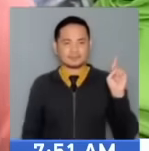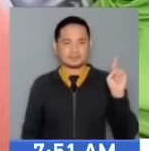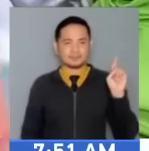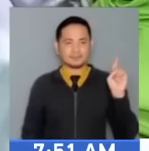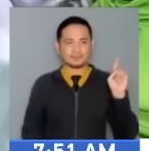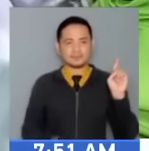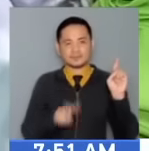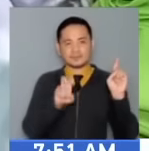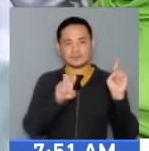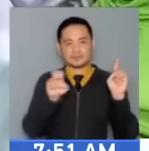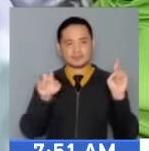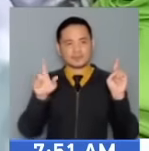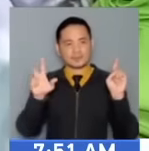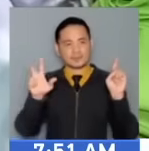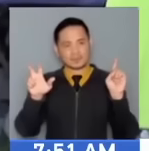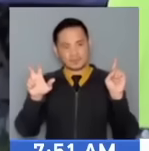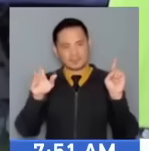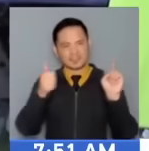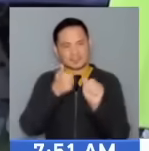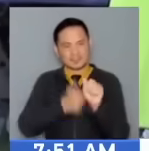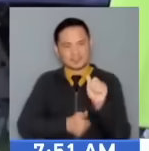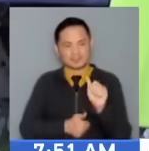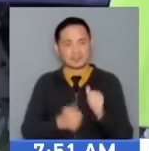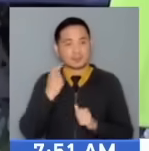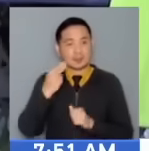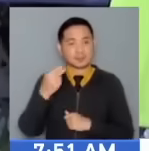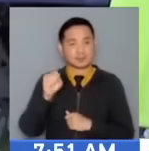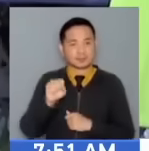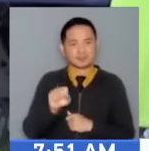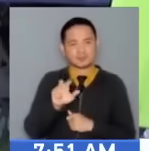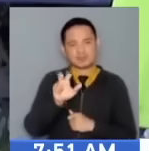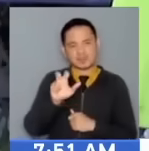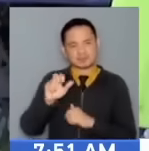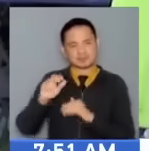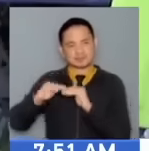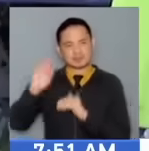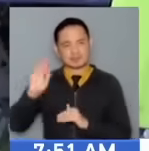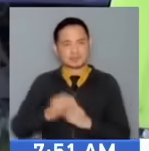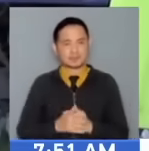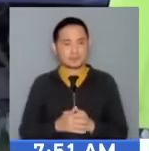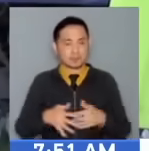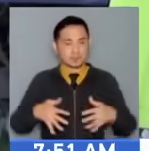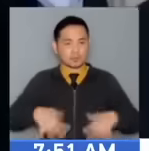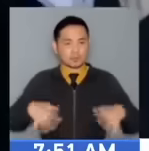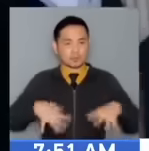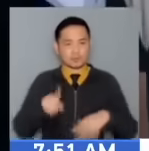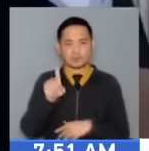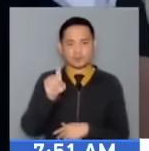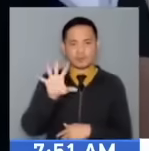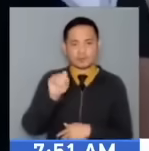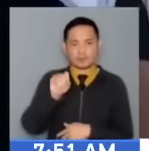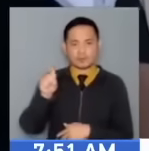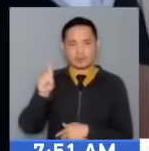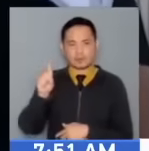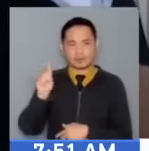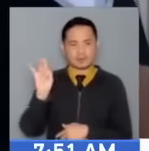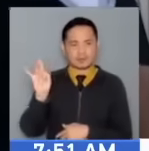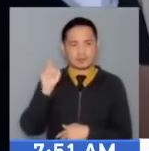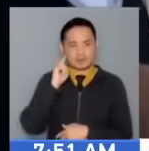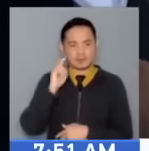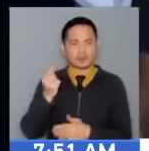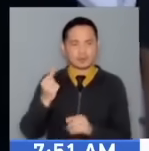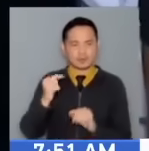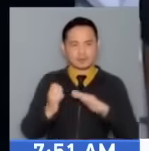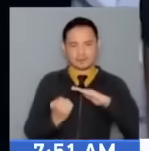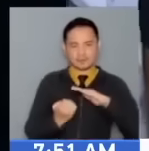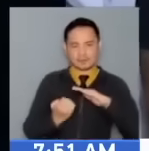350 pesos naman ang pang high school. Sa palda, 150 to 180 pesos ang pang grade school, habang 250